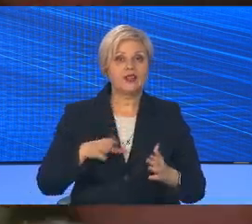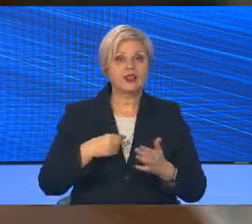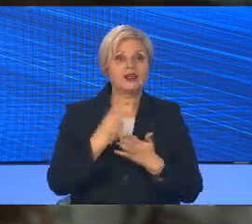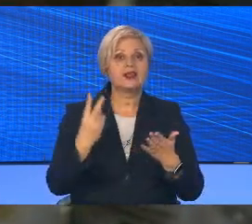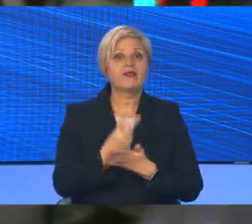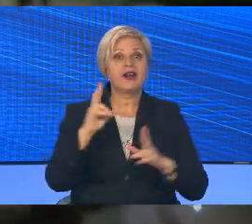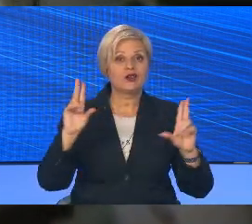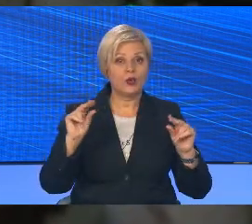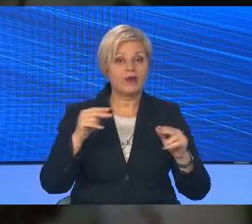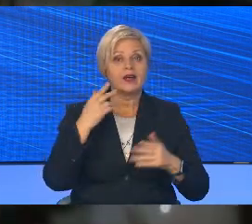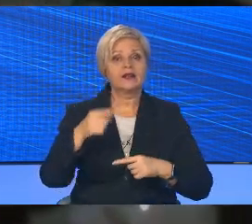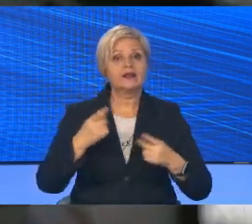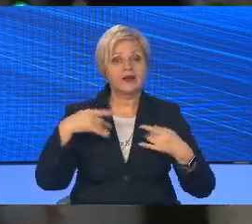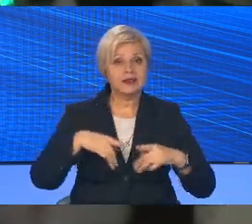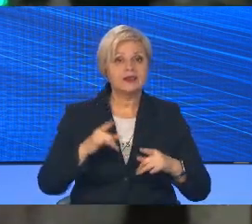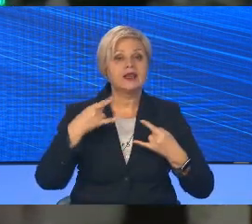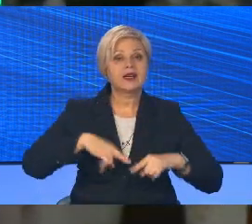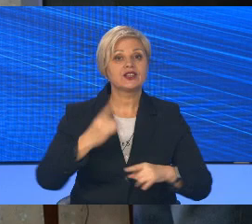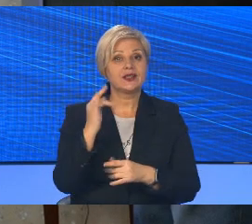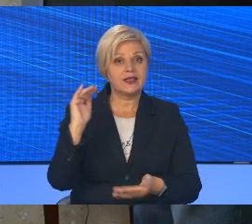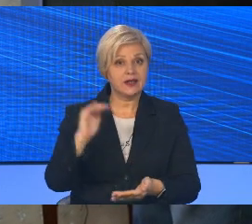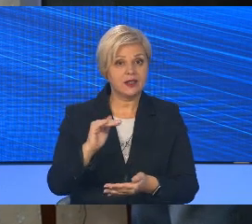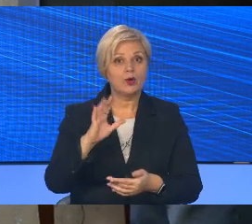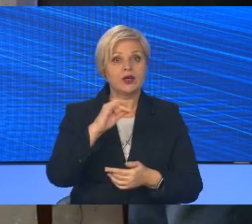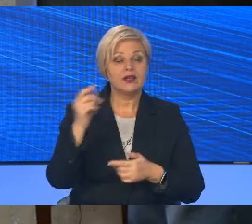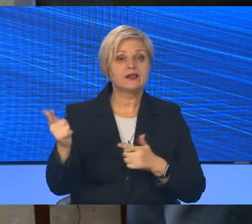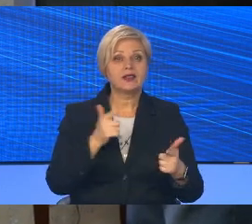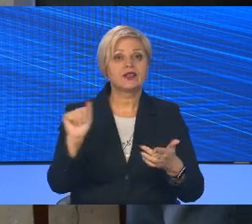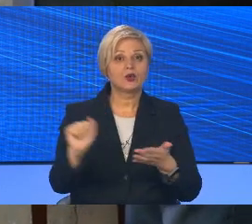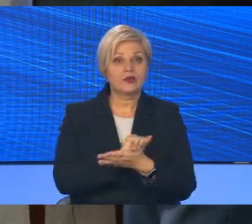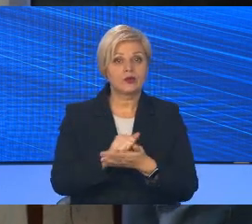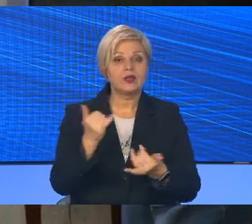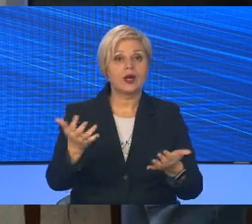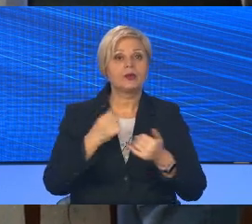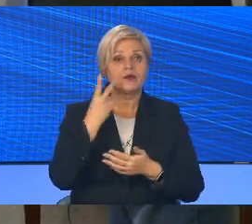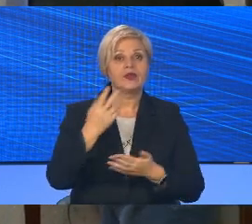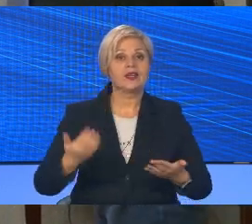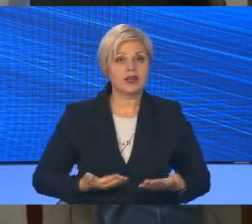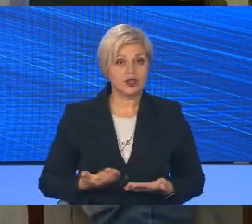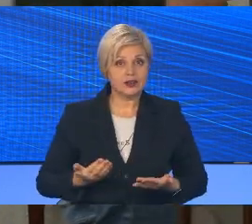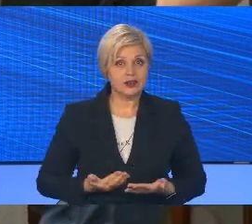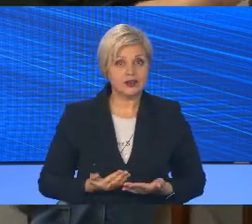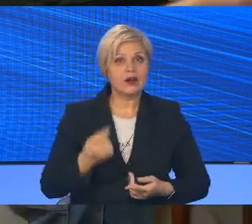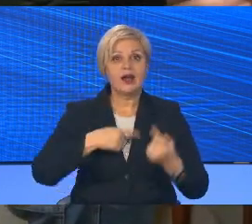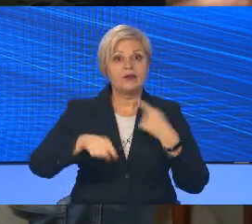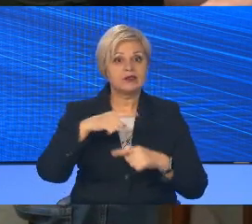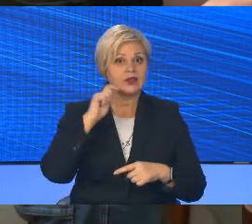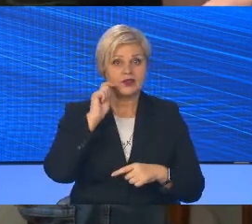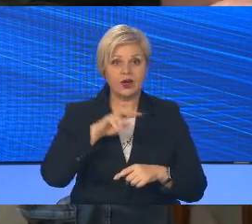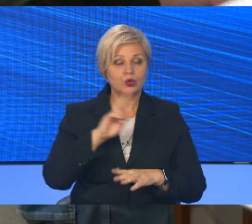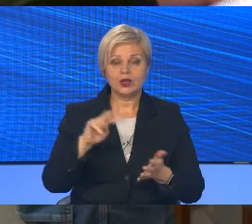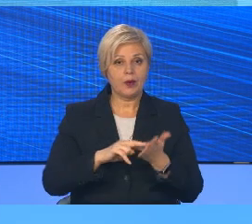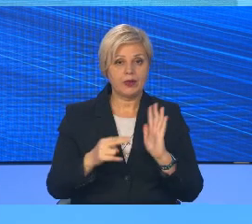двойного счастья, новоселья и народжения малого, Елисеевы рыхтуют документы для отримания вида на жыхарство. Вертаться в Украину